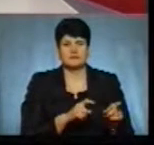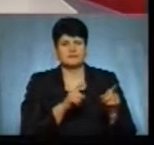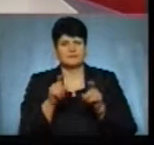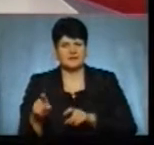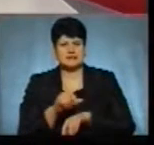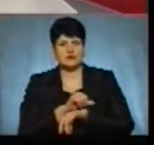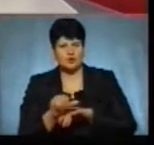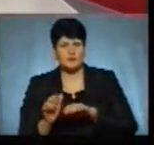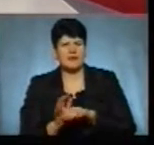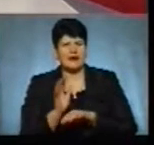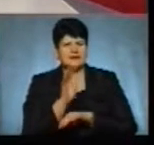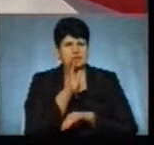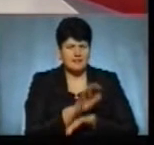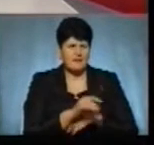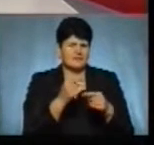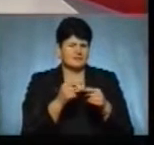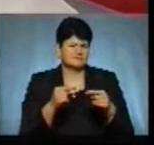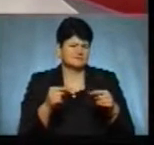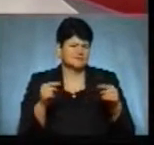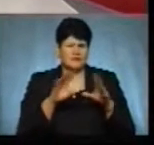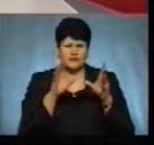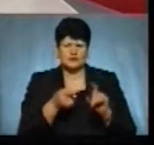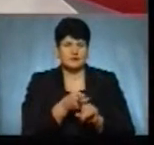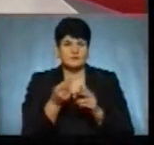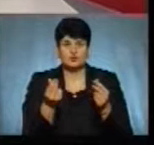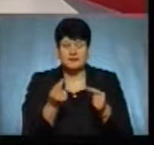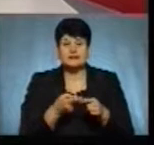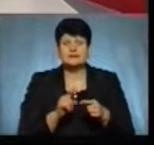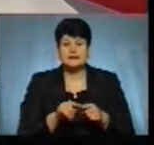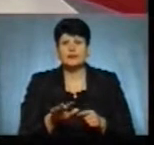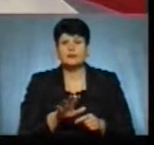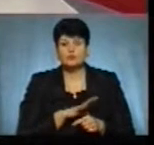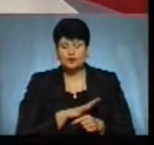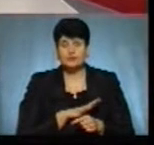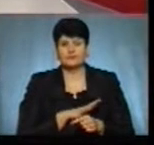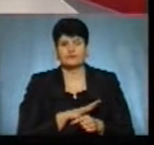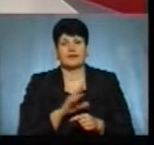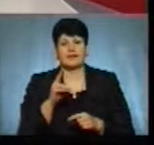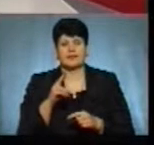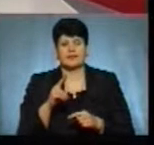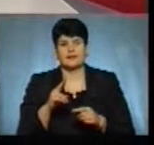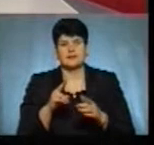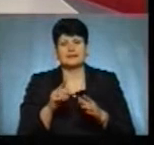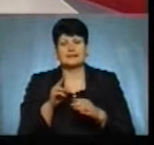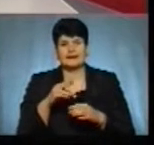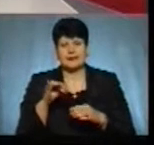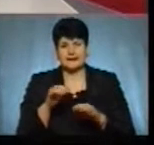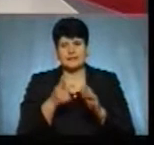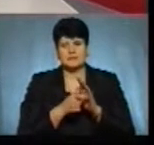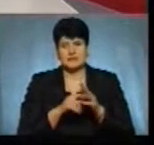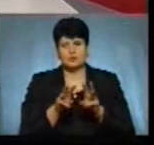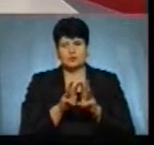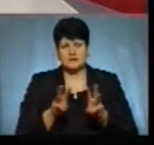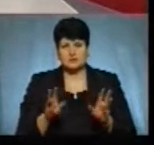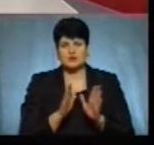переселення, перевезення і всі операції з валютними цінностями, це був декрет Кабінету міністрів про систему валютного регулювання і валютного